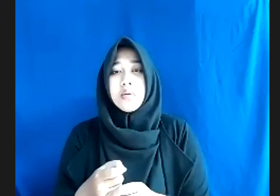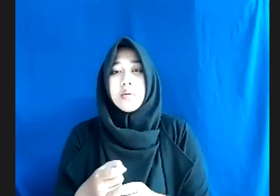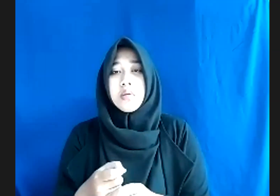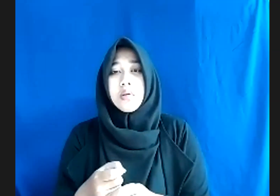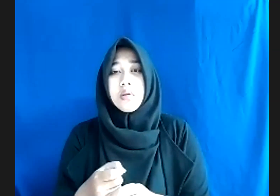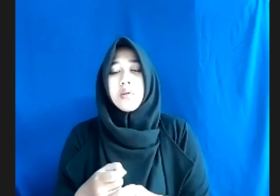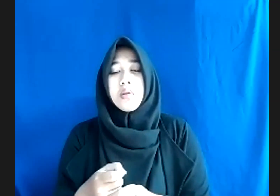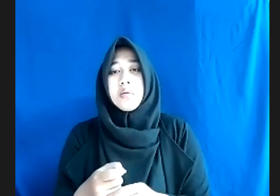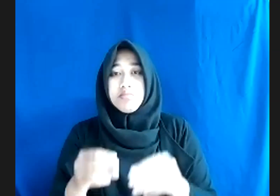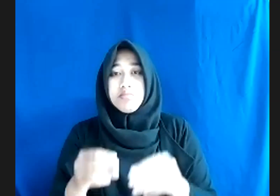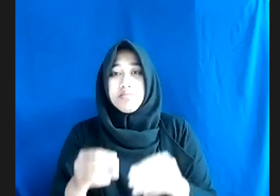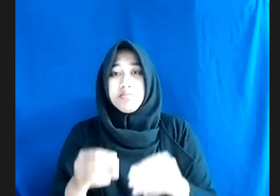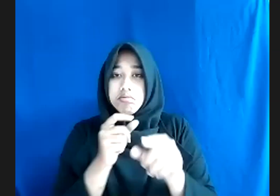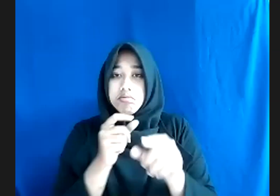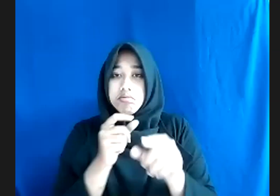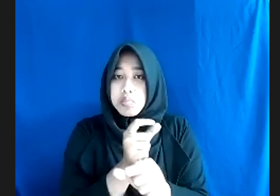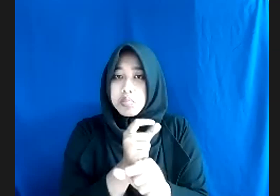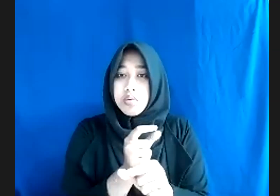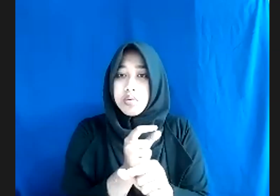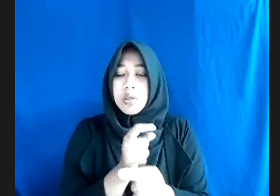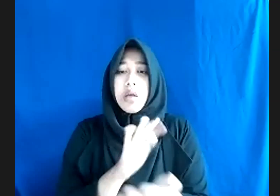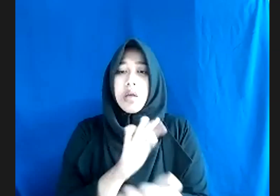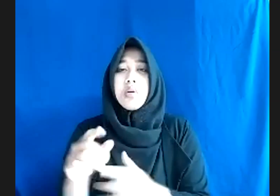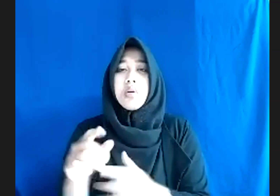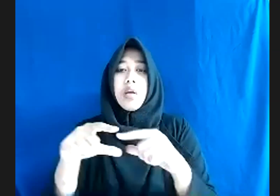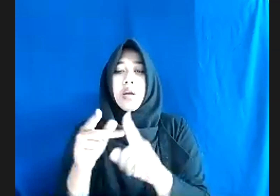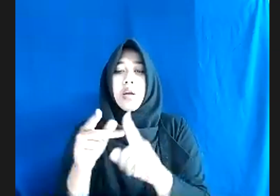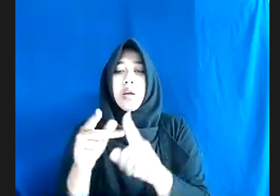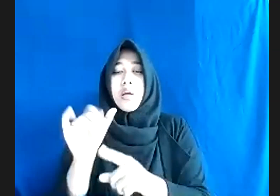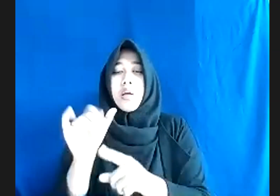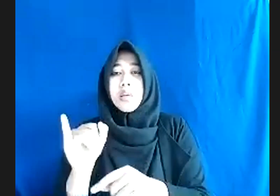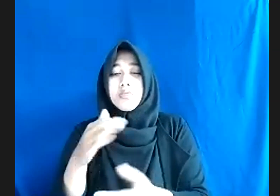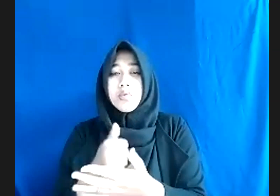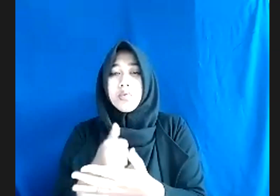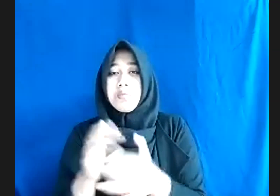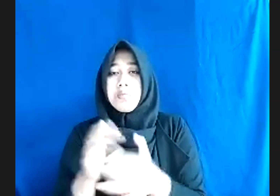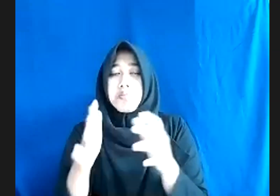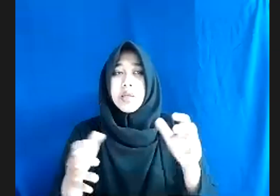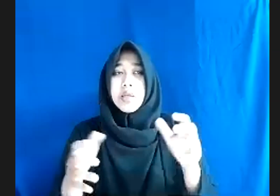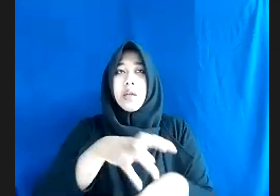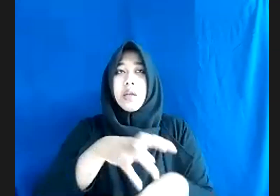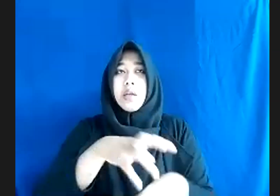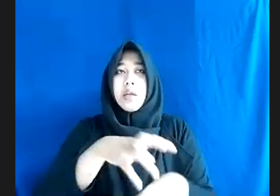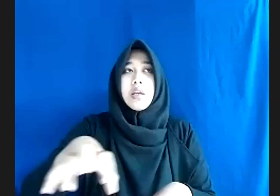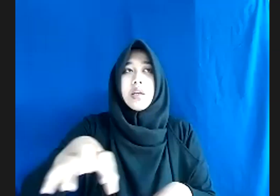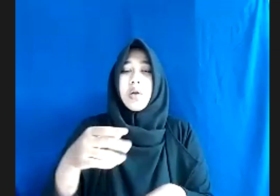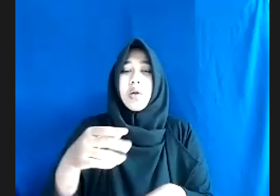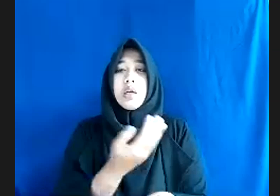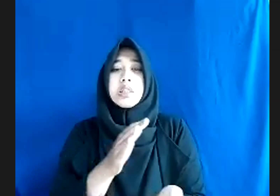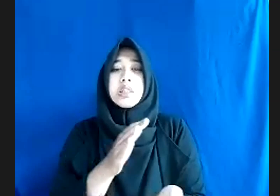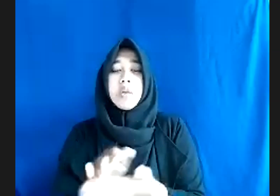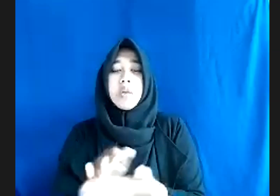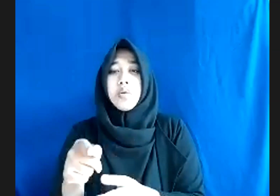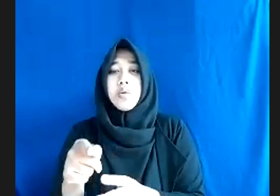banyak daerah. Nah, peluang itu yang memungkinkan untuk dilakukan, dan sekali lagi, mari kita